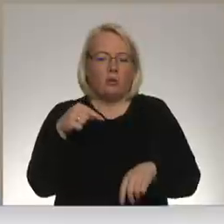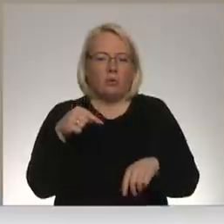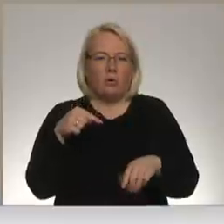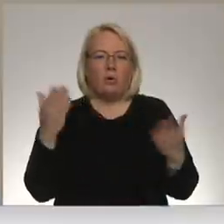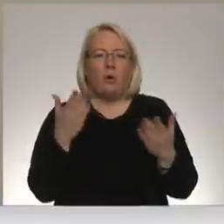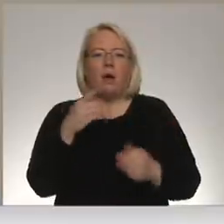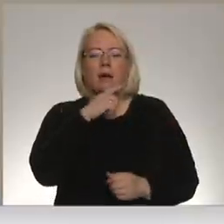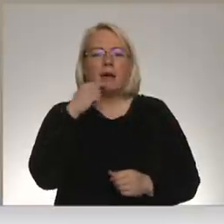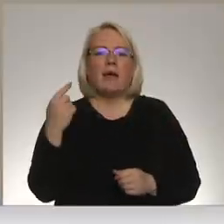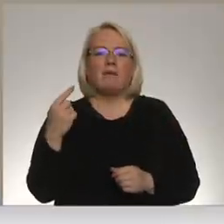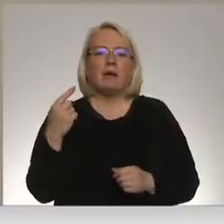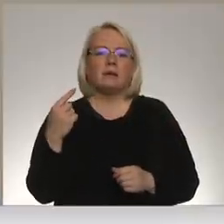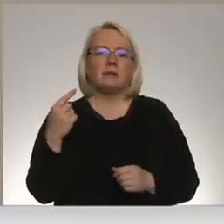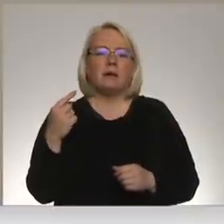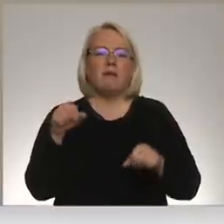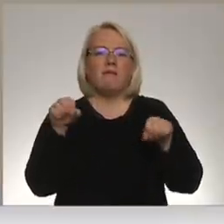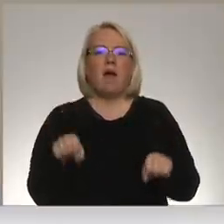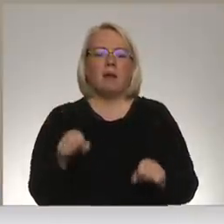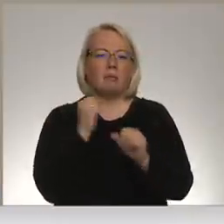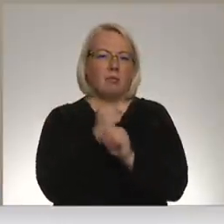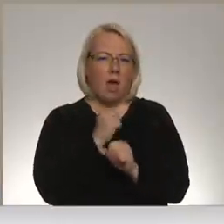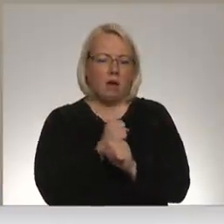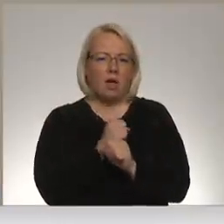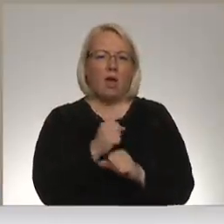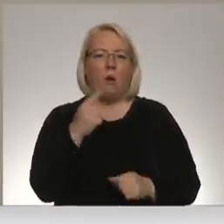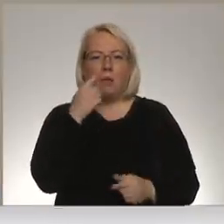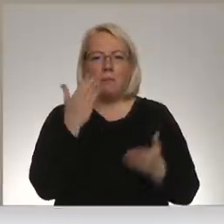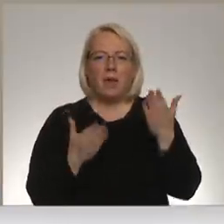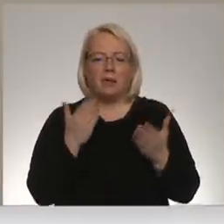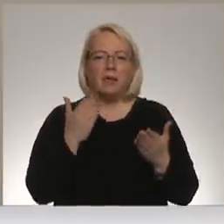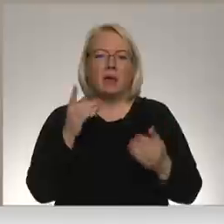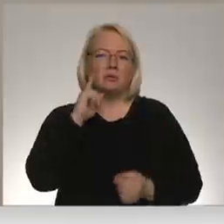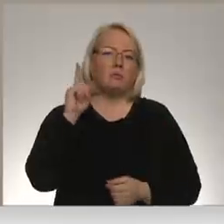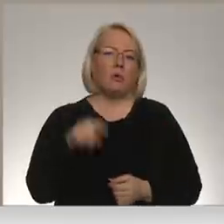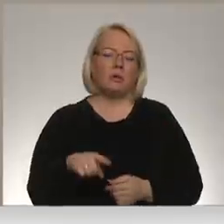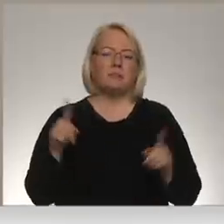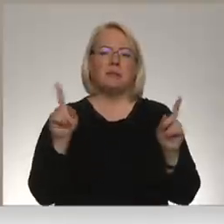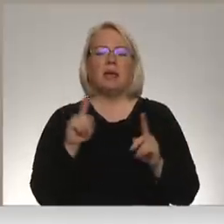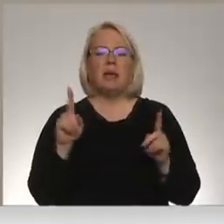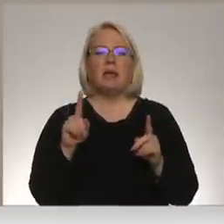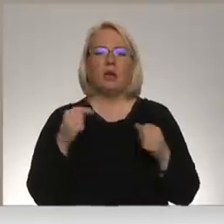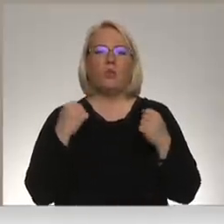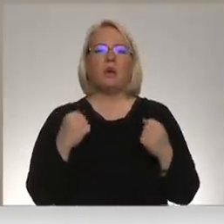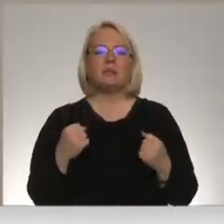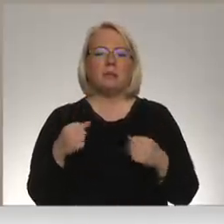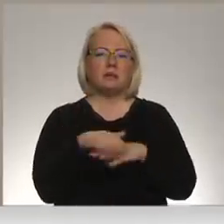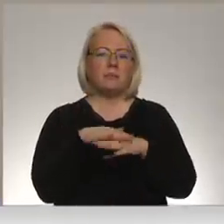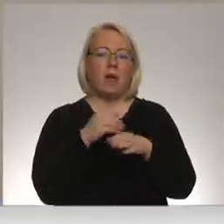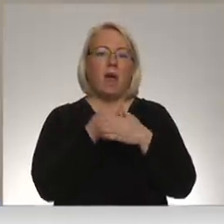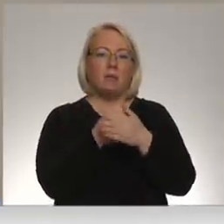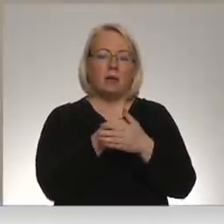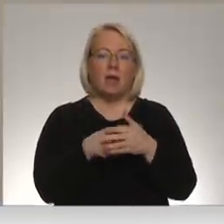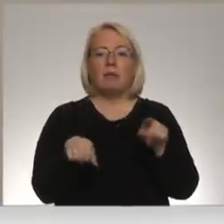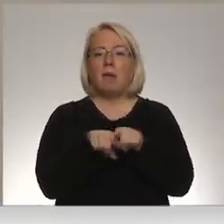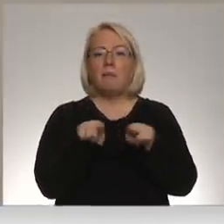ko Krievijas, kā saka, vara dara, un mēģinājums neapšaubām ir nostiprināt sabiedrībā atbalstu. Pašā laikā tas,